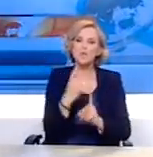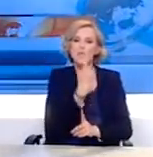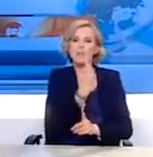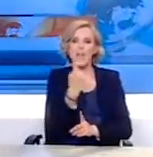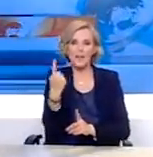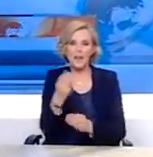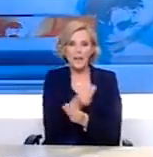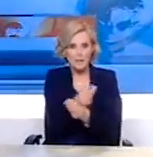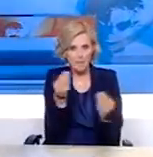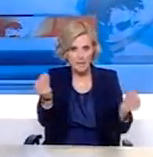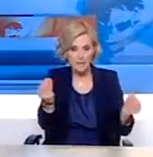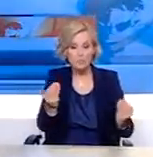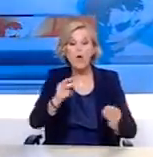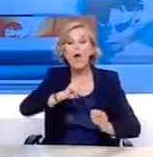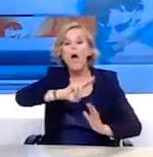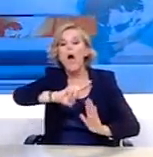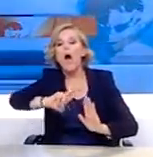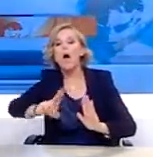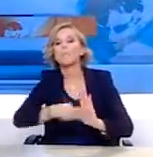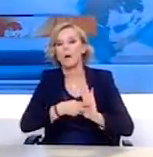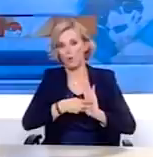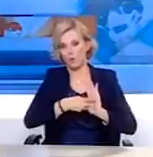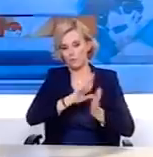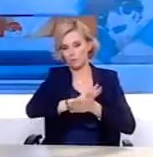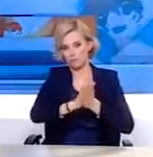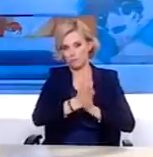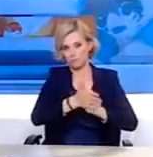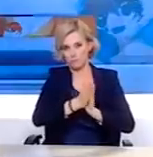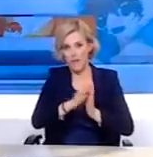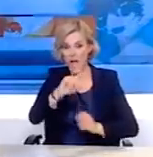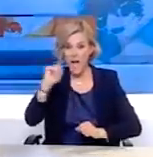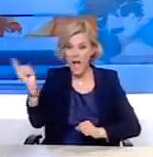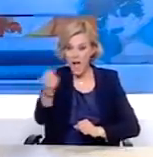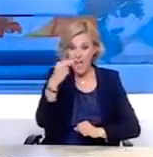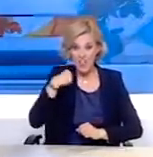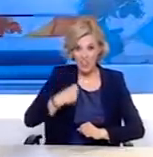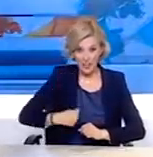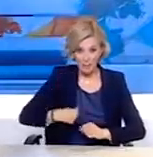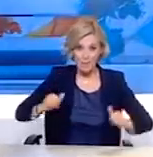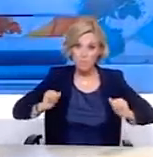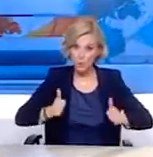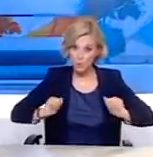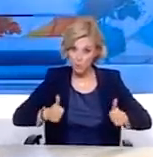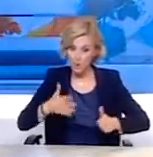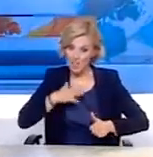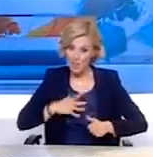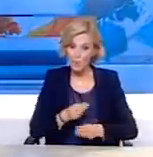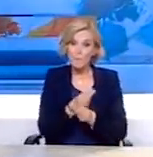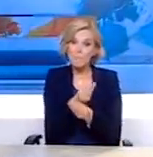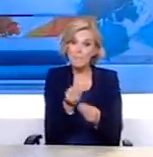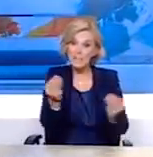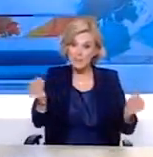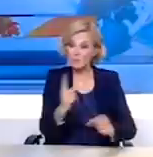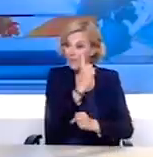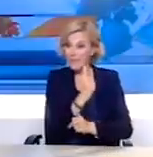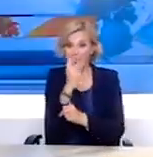δώσει λάθος μήνυμα και παράδειγμα. Είναι υπαρκτός ο κίνδυνος, αν και άλλοι Δήμοι προβούν σε αντίστοιχες πρωτοβουλίες, εκατοντάδες ή ακόμα και